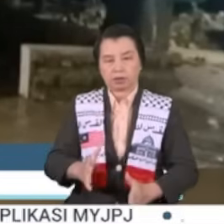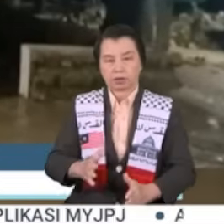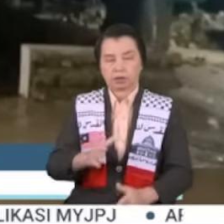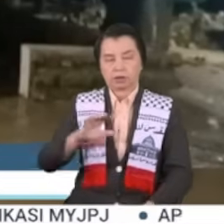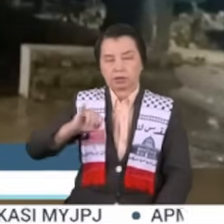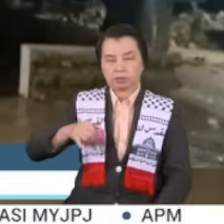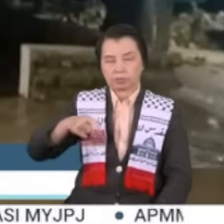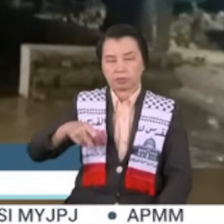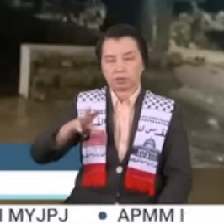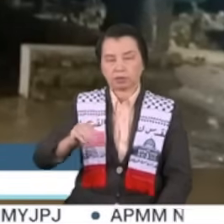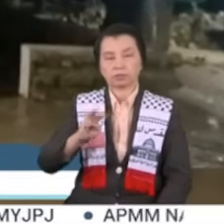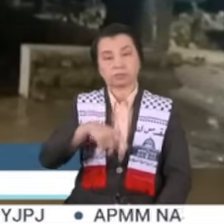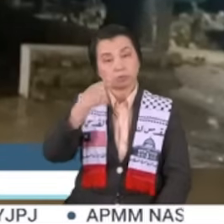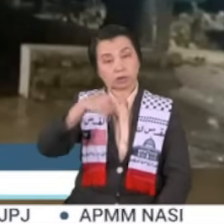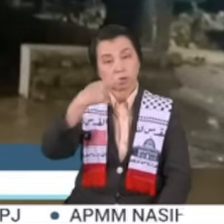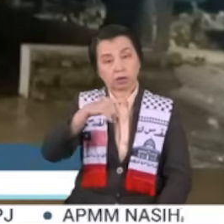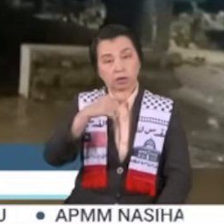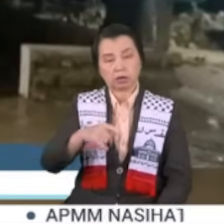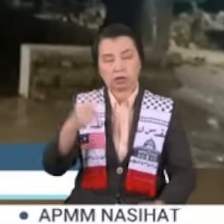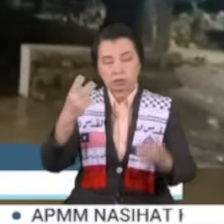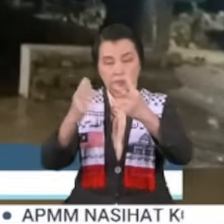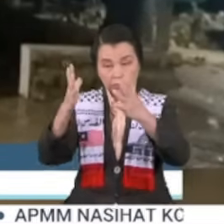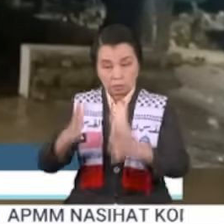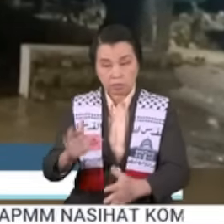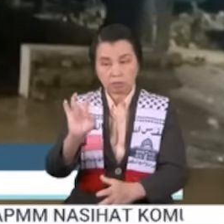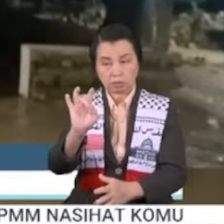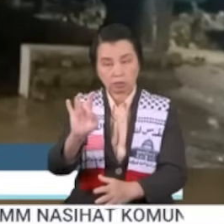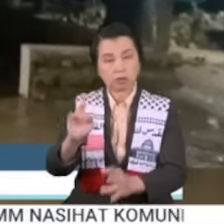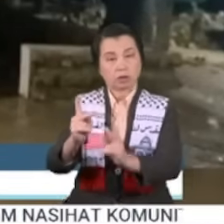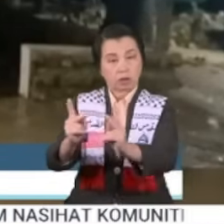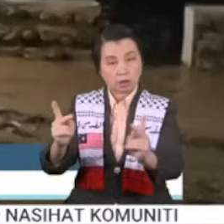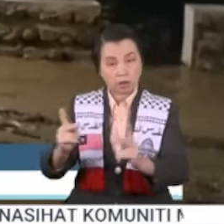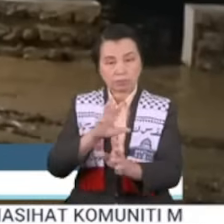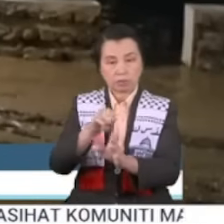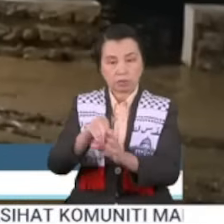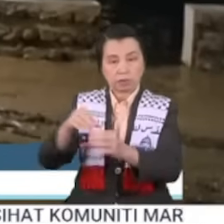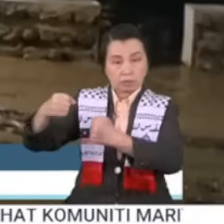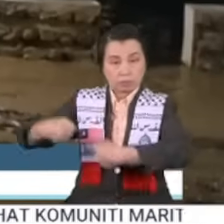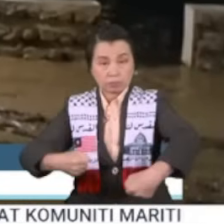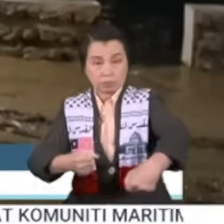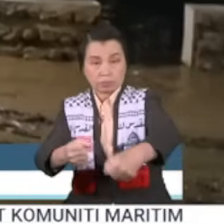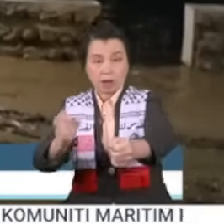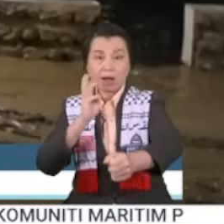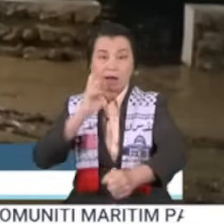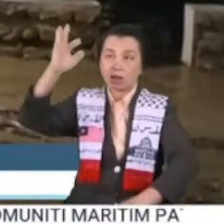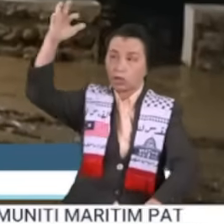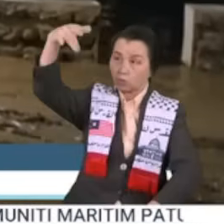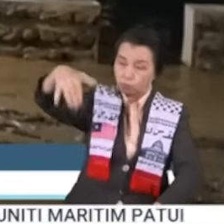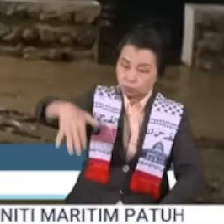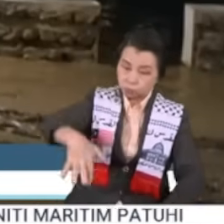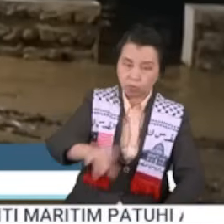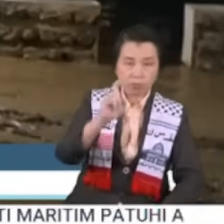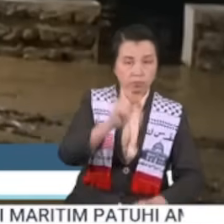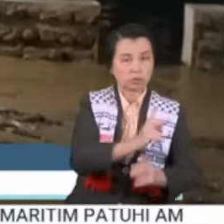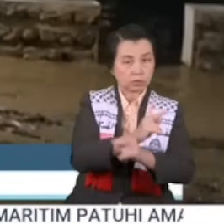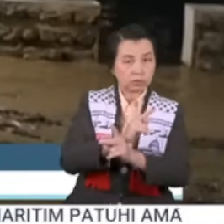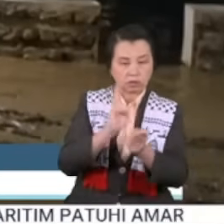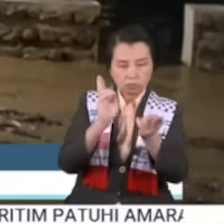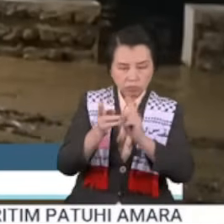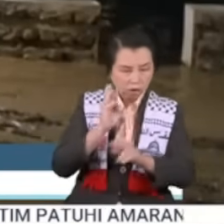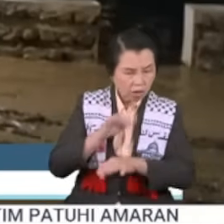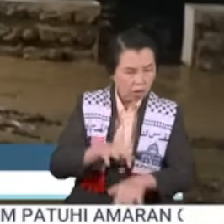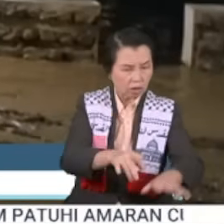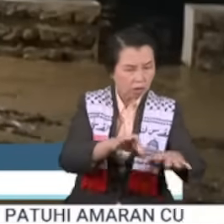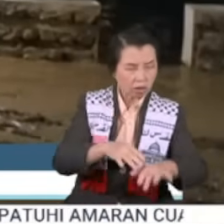awam Mohammad muaz Mohamad yusof berkata pengunjung di sesuatu kawasan khususnya melibatkan sungai dan air terjun juga perlu berwaspada dengan perubahan